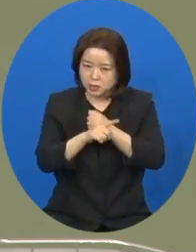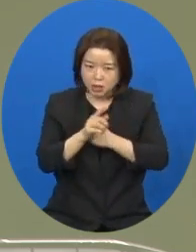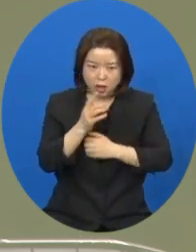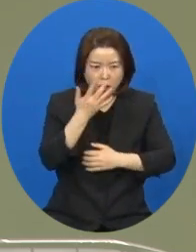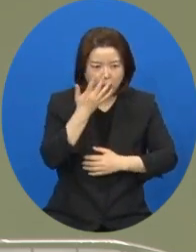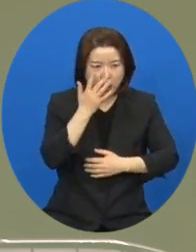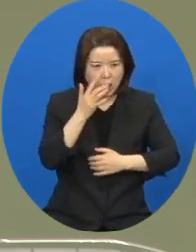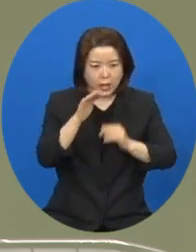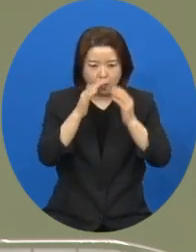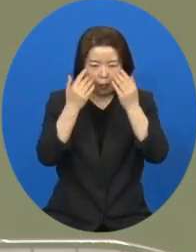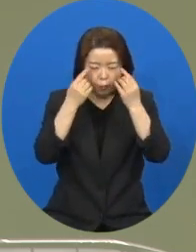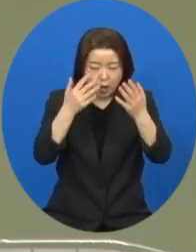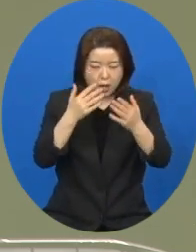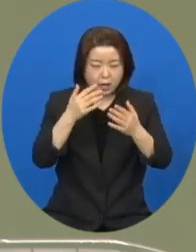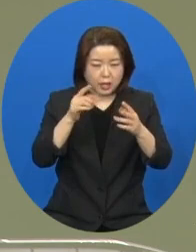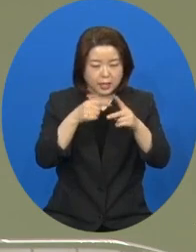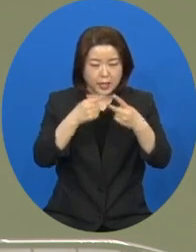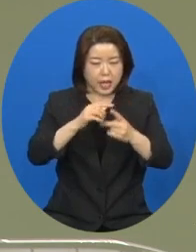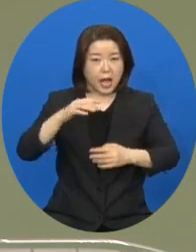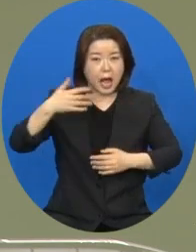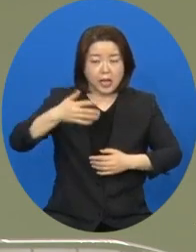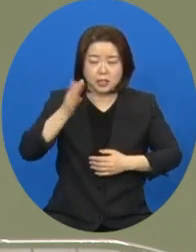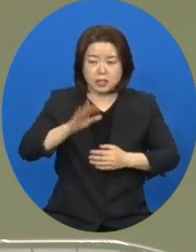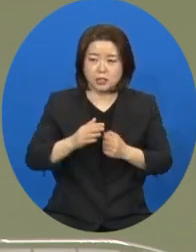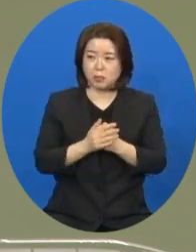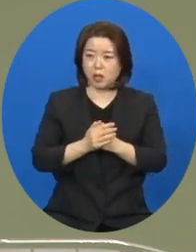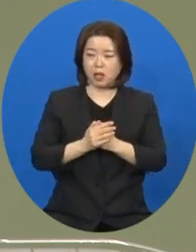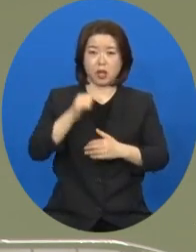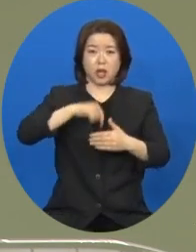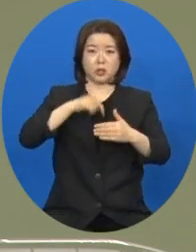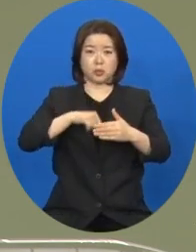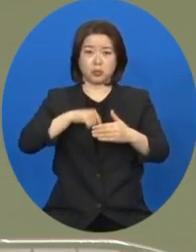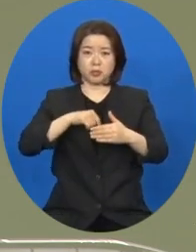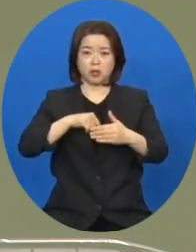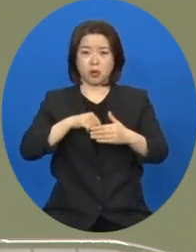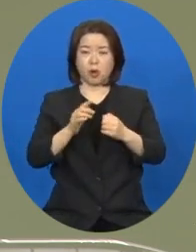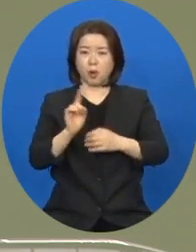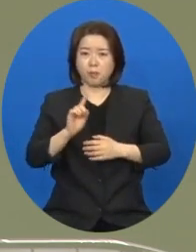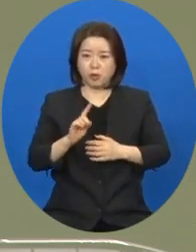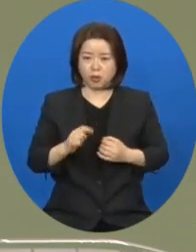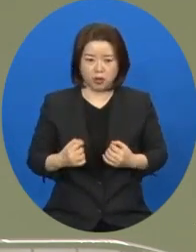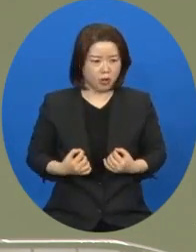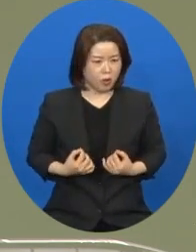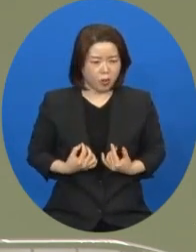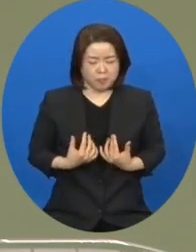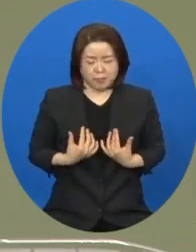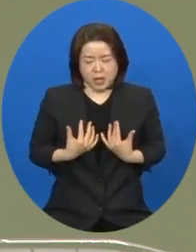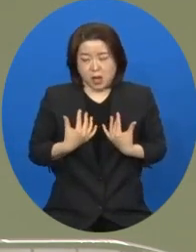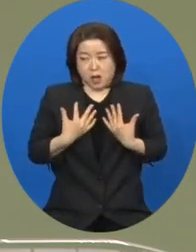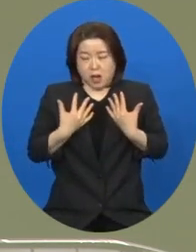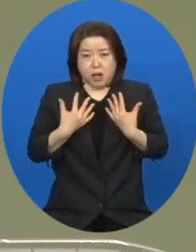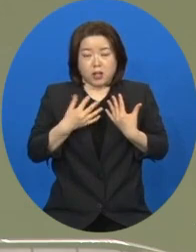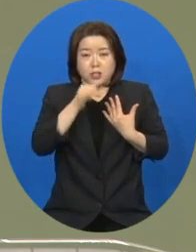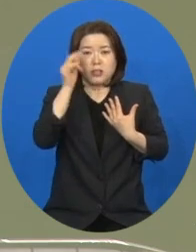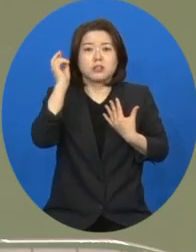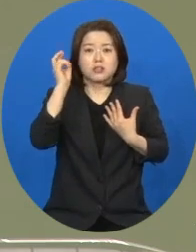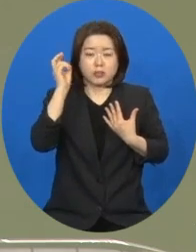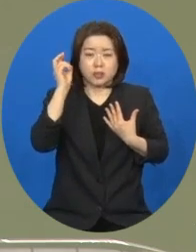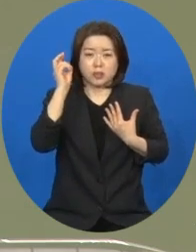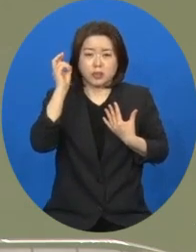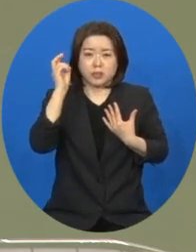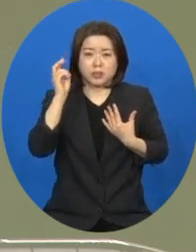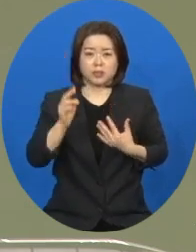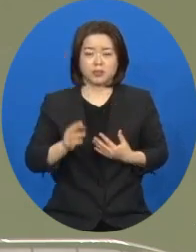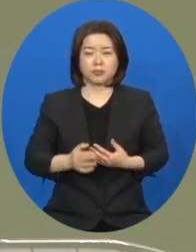되지 않았겠지만 그는 갑자기 속에서 뭔가 확 치밀어 오르는 게 있었을 거예요.